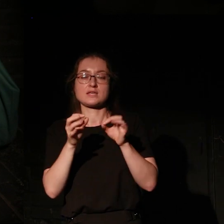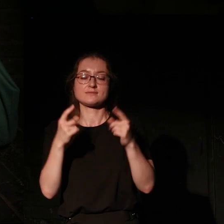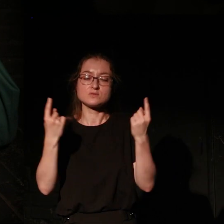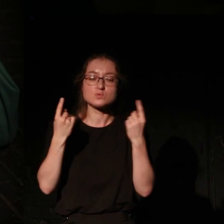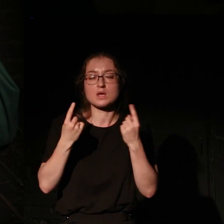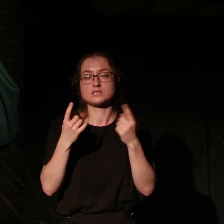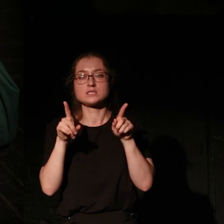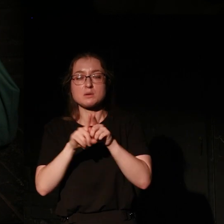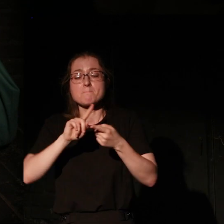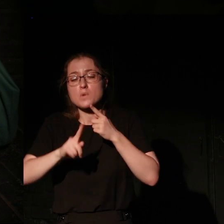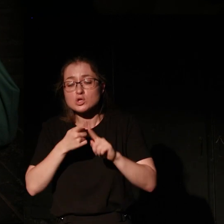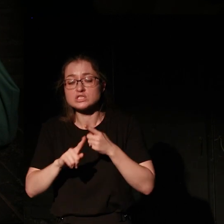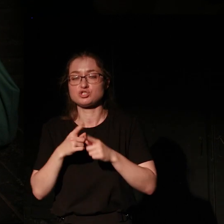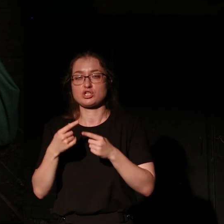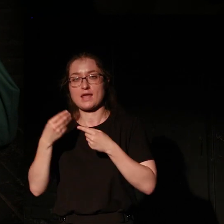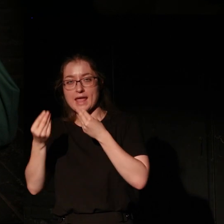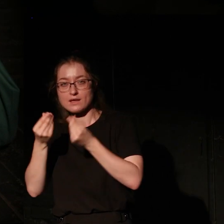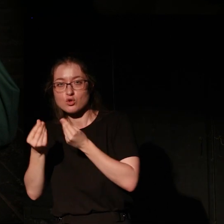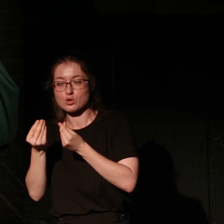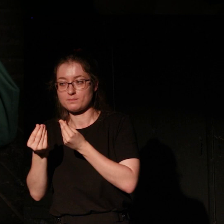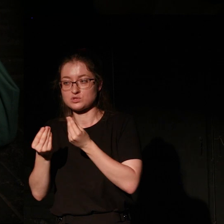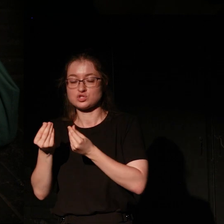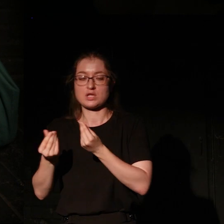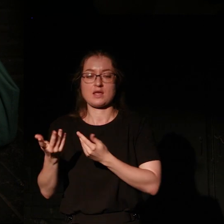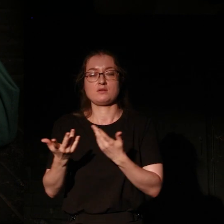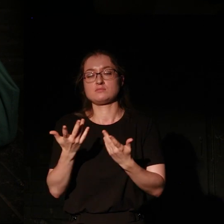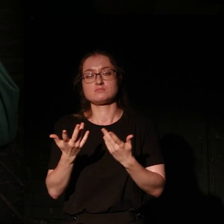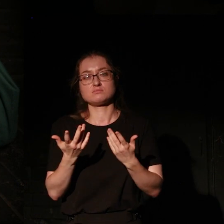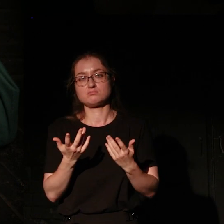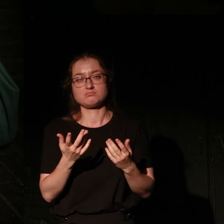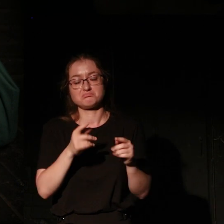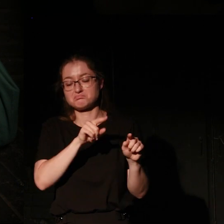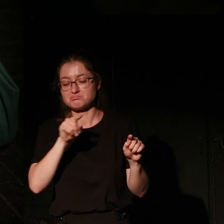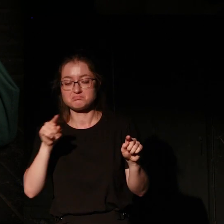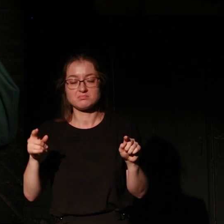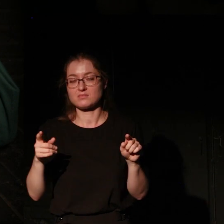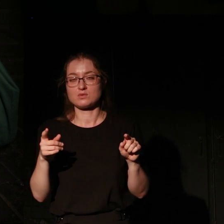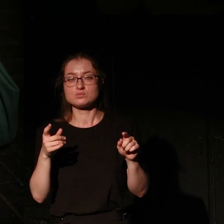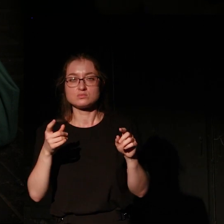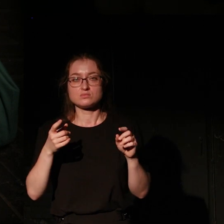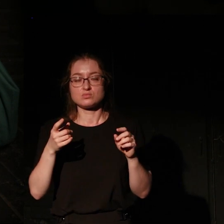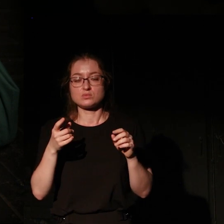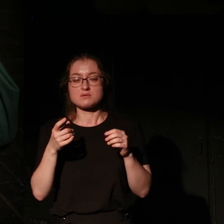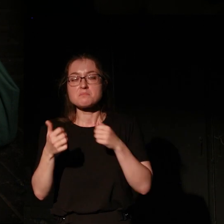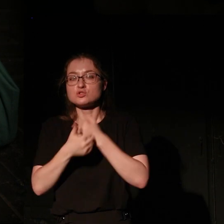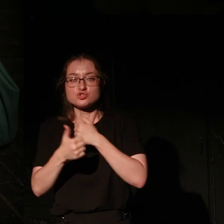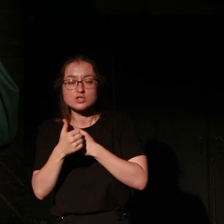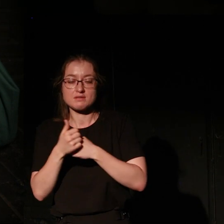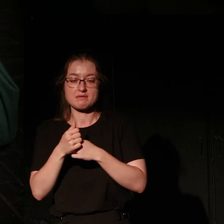politycznej, kulturowej, ekonomicznej. Tak, jest bardzo wiele czynników, które wpływają